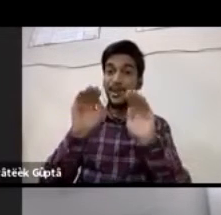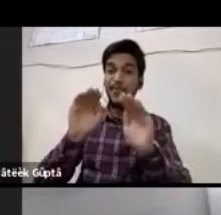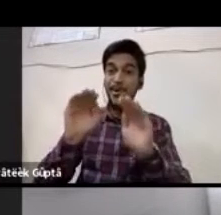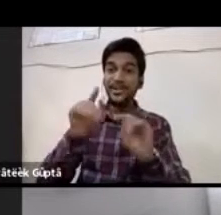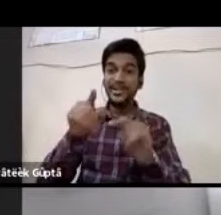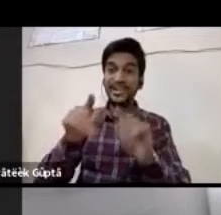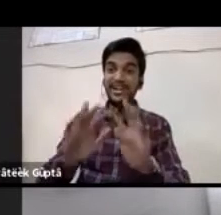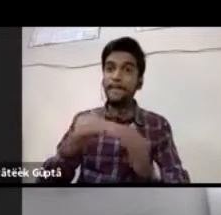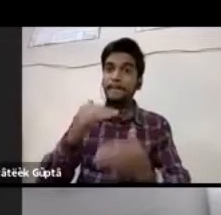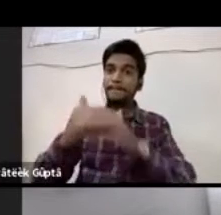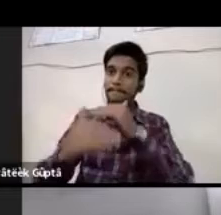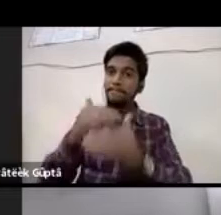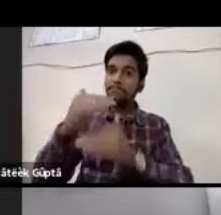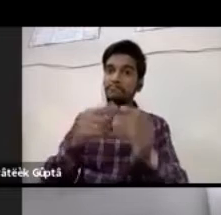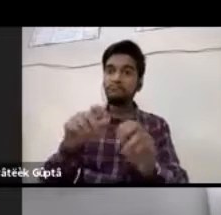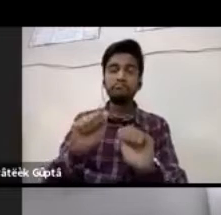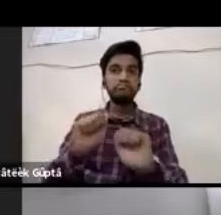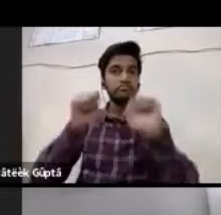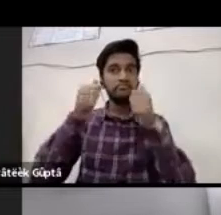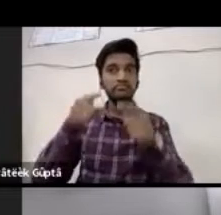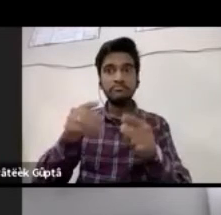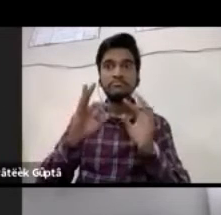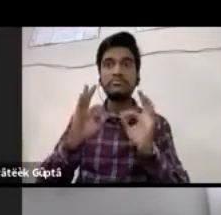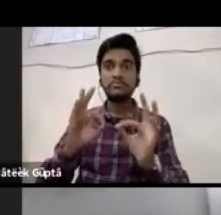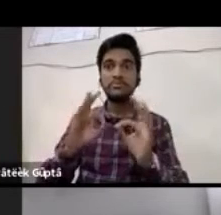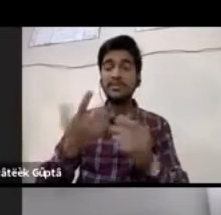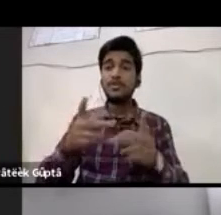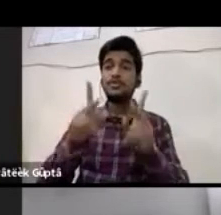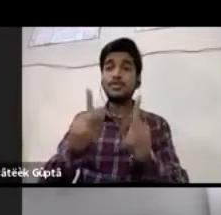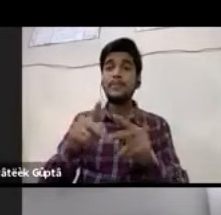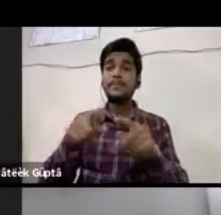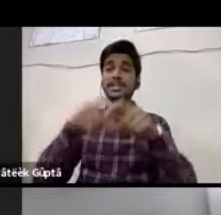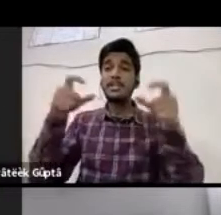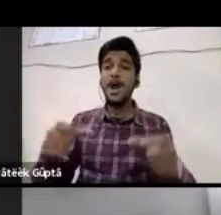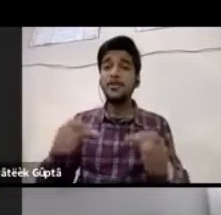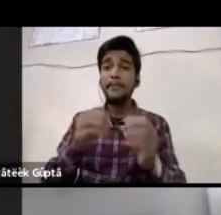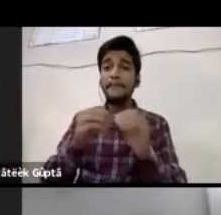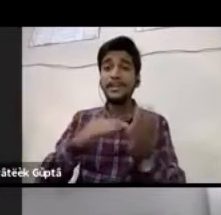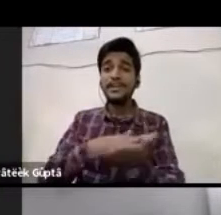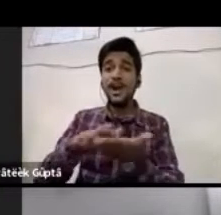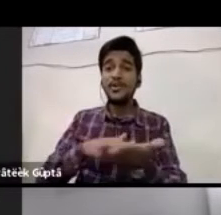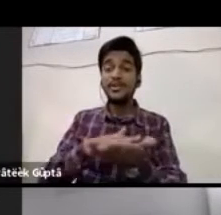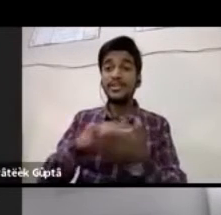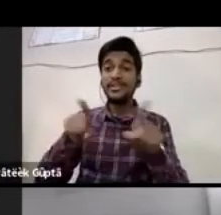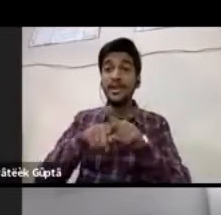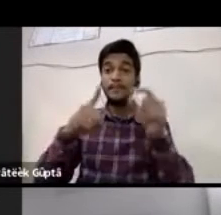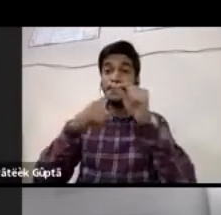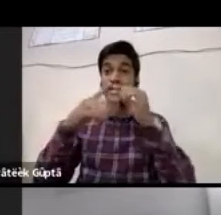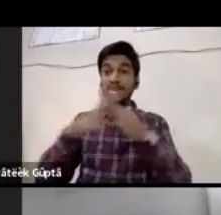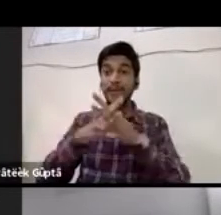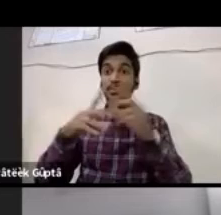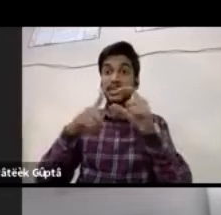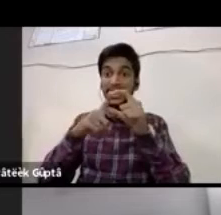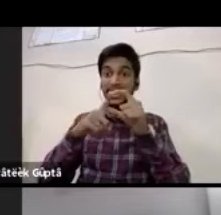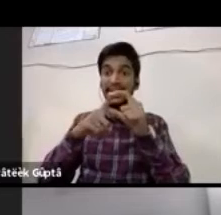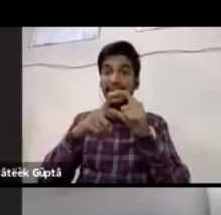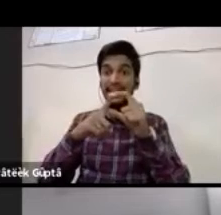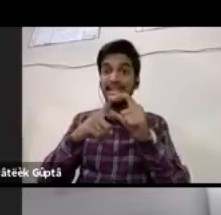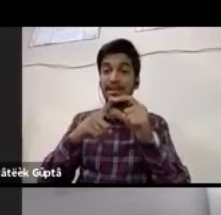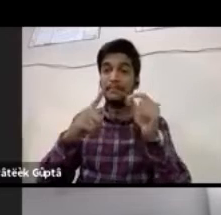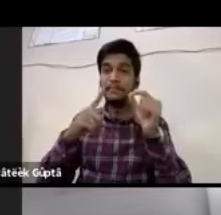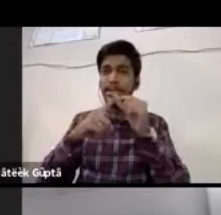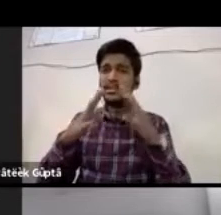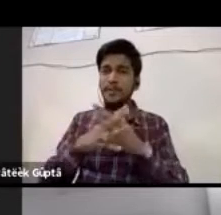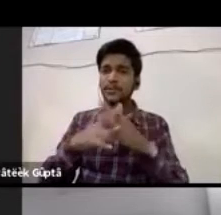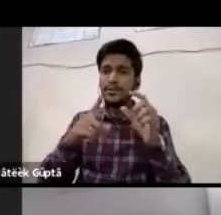देम अ नॉर्मल ग्राउंड. माय हंबल रिक्वेस्ट इज पीडब्ल्यूडी टू अ पीडब्ल्यूडी, आई थिंक दैट्स अ रॉन्ग नोशन. आई जस्ट स्पोक